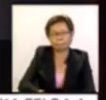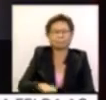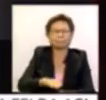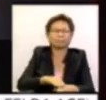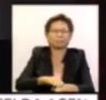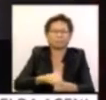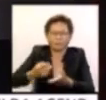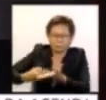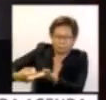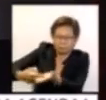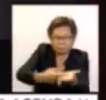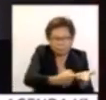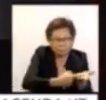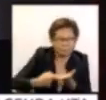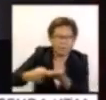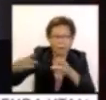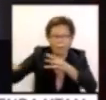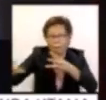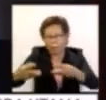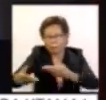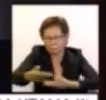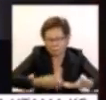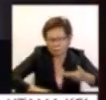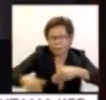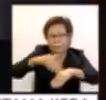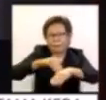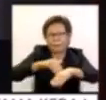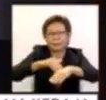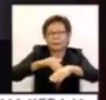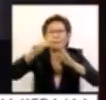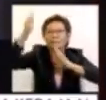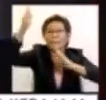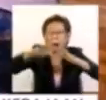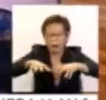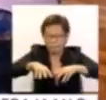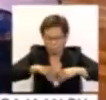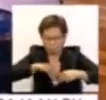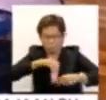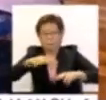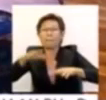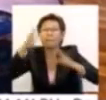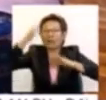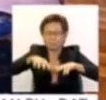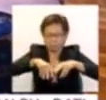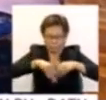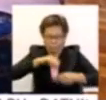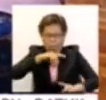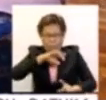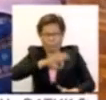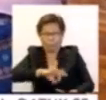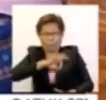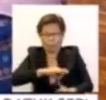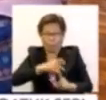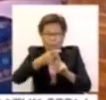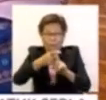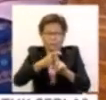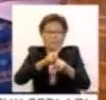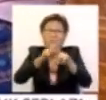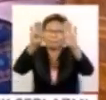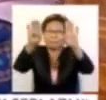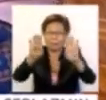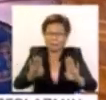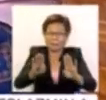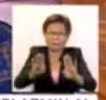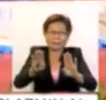diskusi meja bulat bertajuk Perang Dagang, bagaimana Malaysia menerima manfaat daripadanya di Bangi Selangor. Ia diadakan